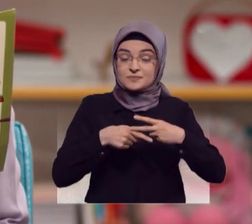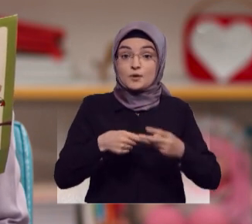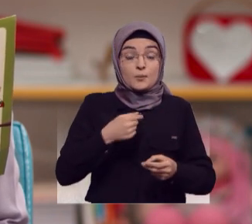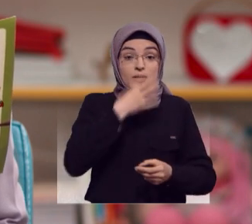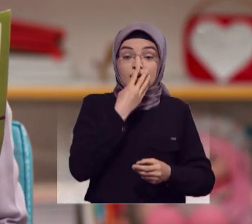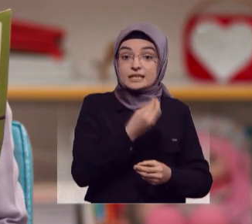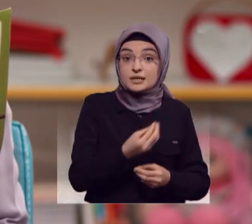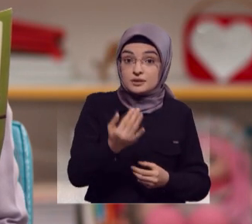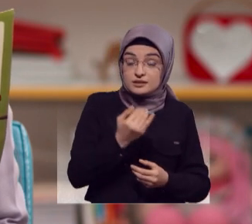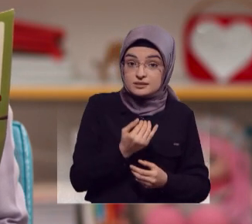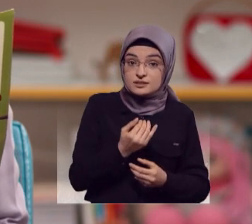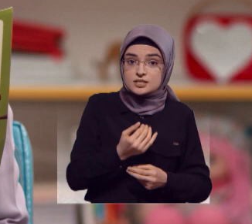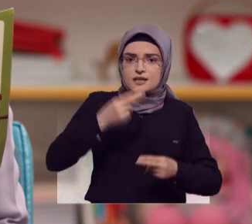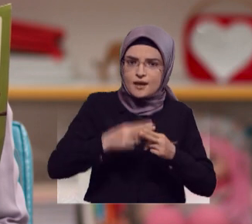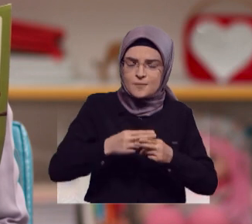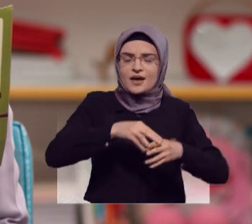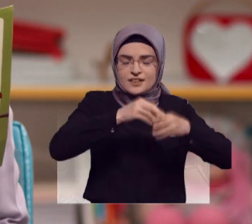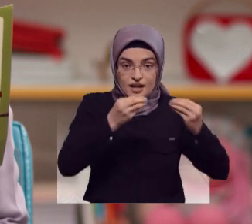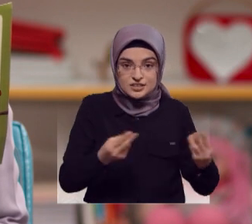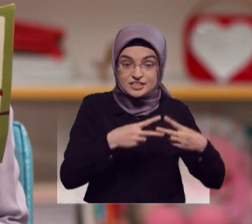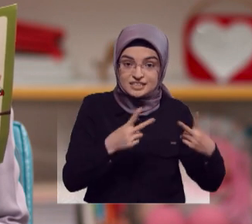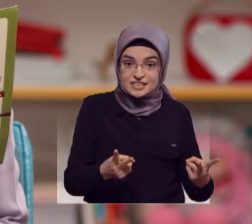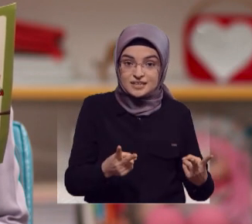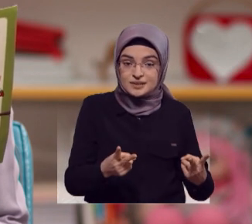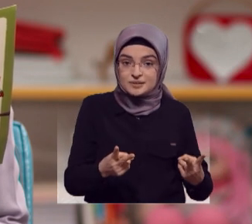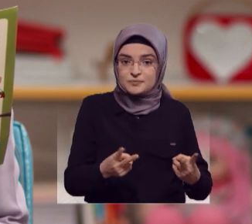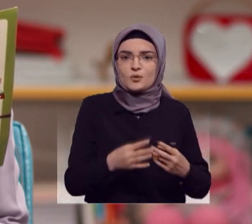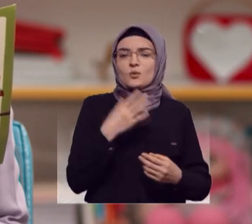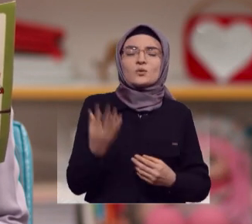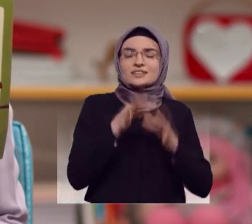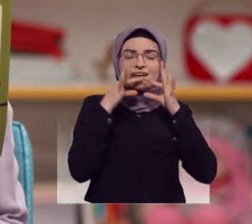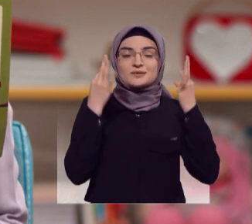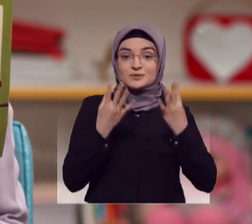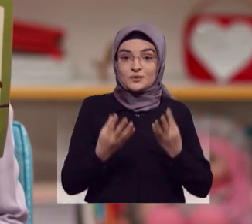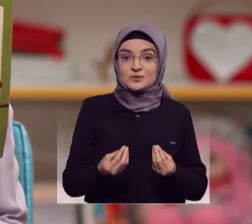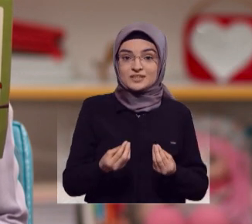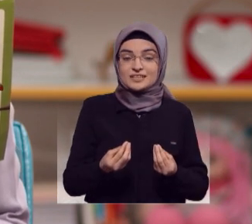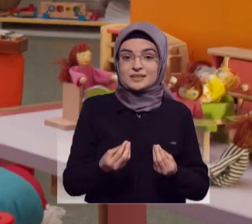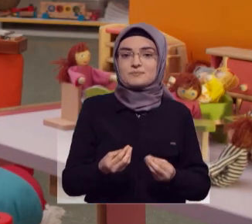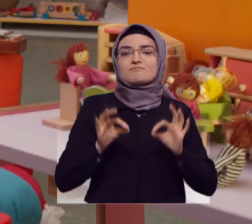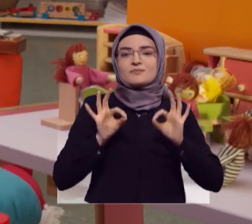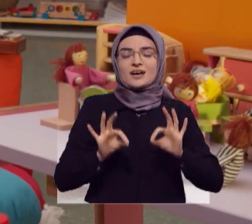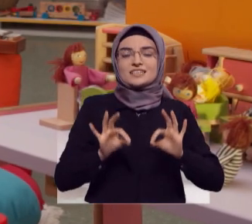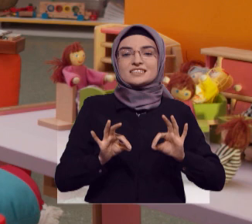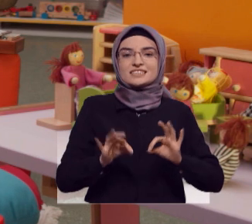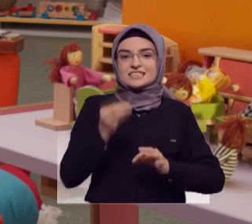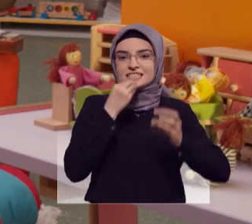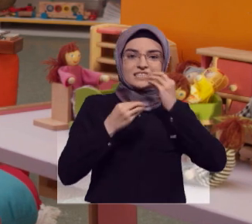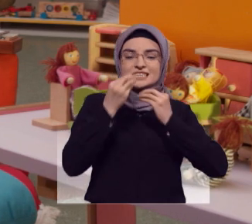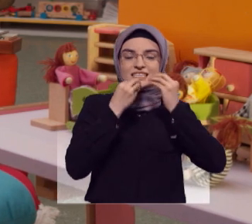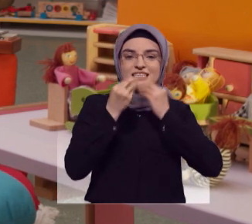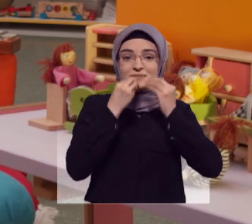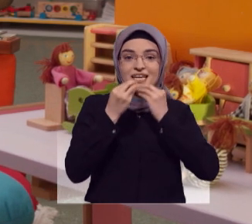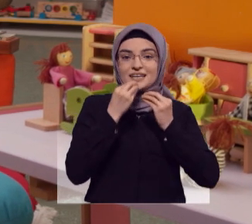mi? Bana hediye mi getirdiniz? Hemen açtı ve o kadar mutlu oldu ki başladı kıtır